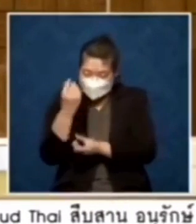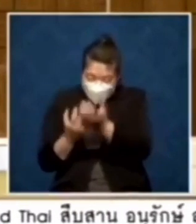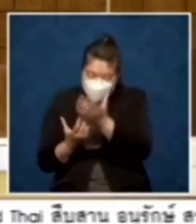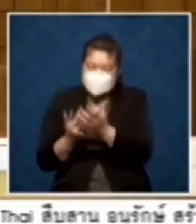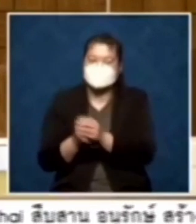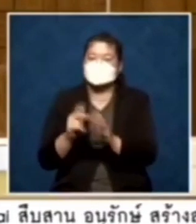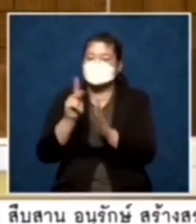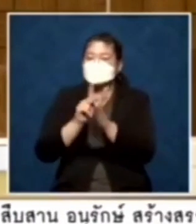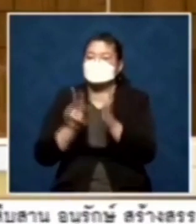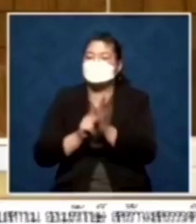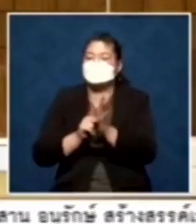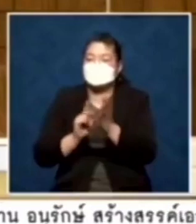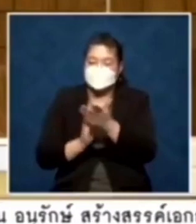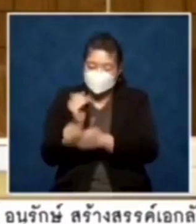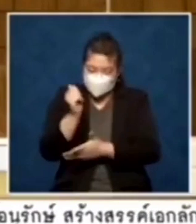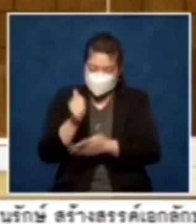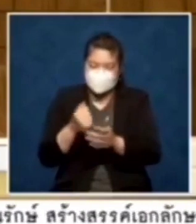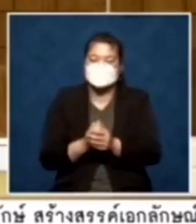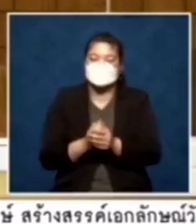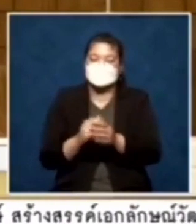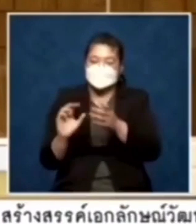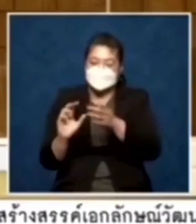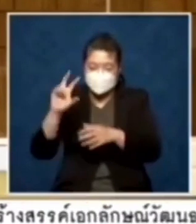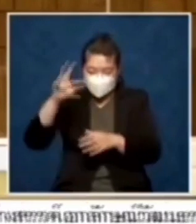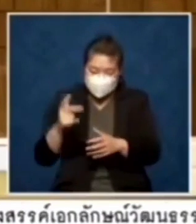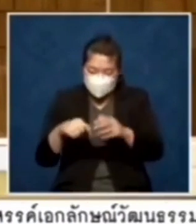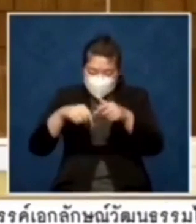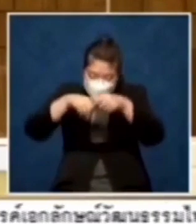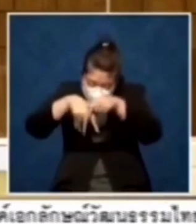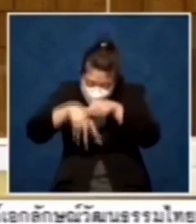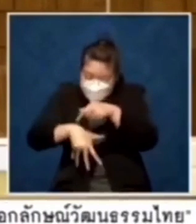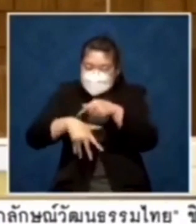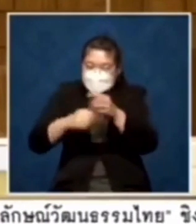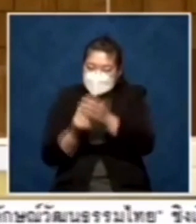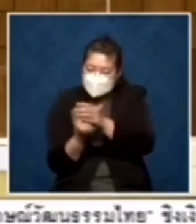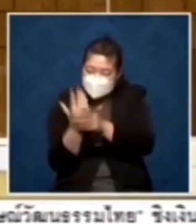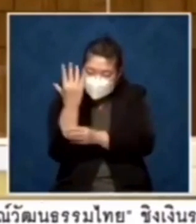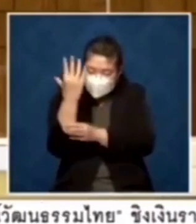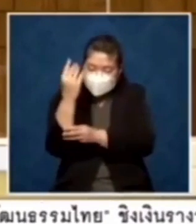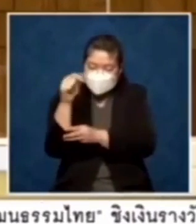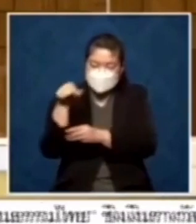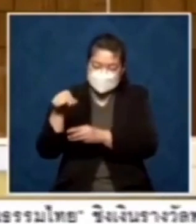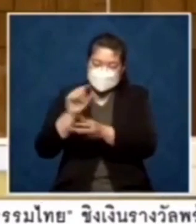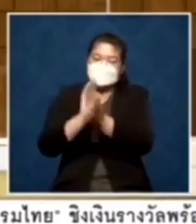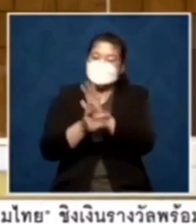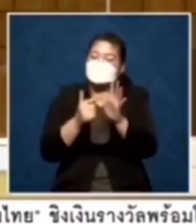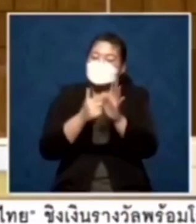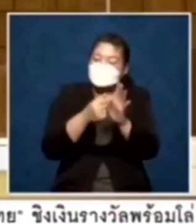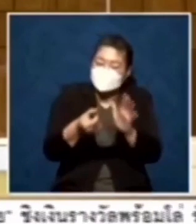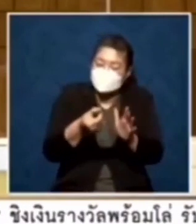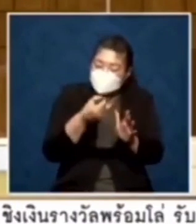ช่งหนึงท่านพูดเลยว่า รากต้นใบดอกกันชานำมาทำเป็ยาเป็นสมนไพร